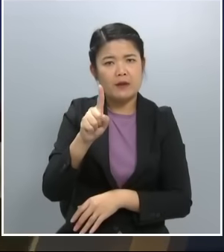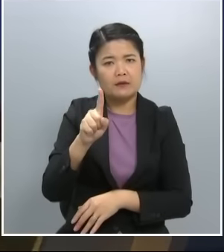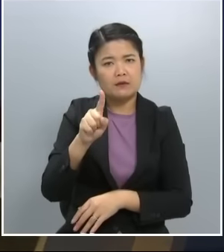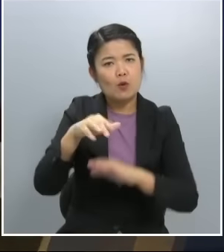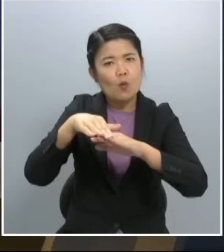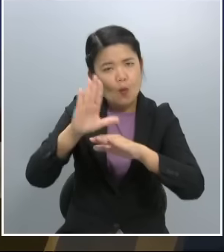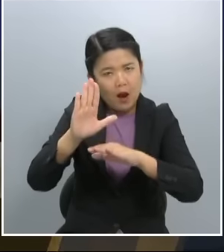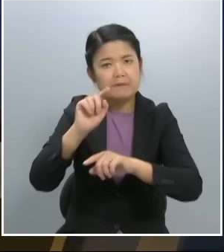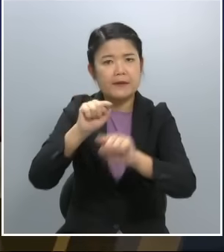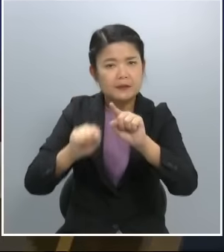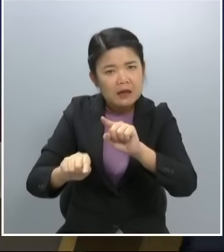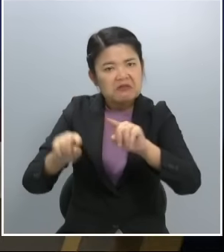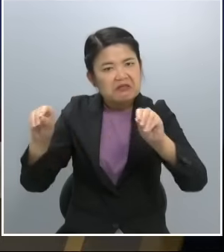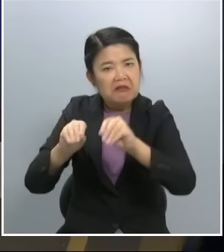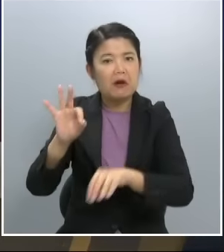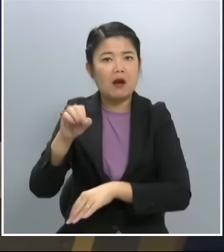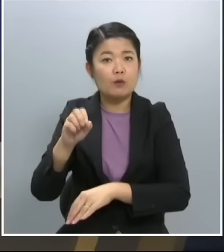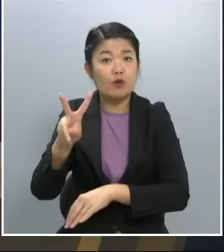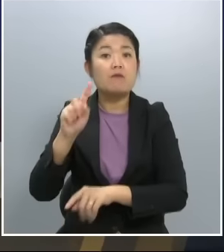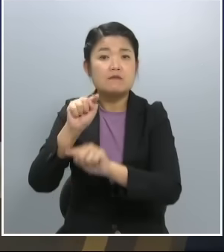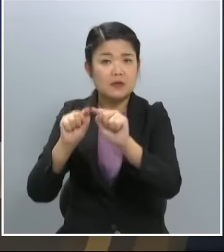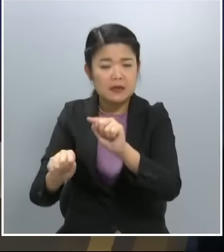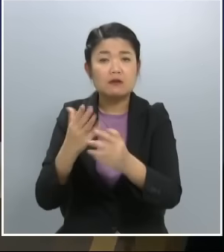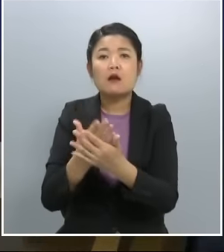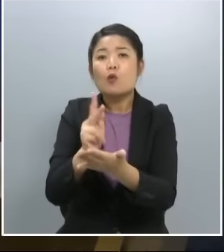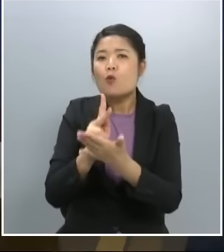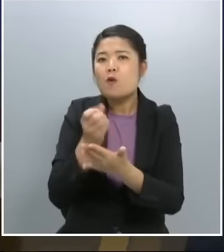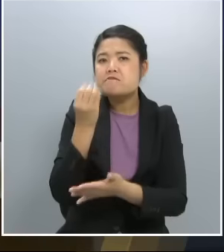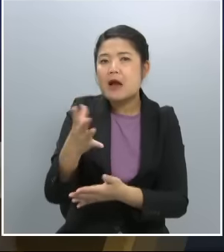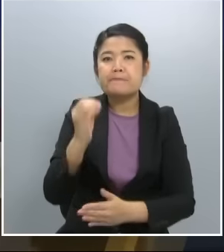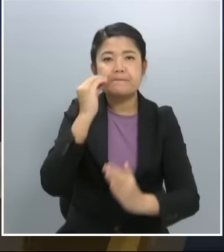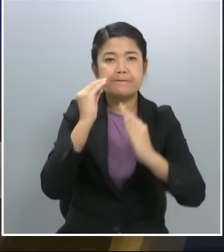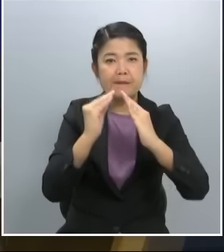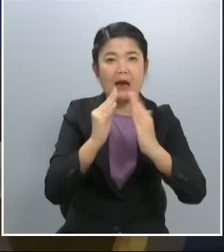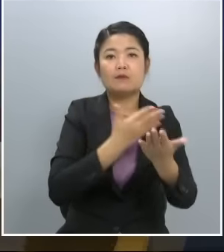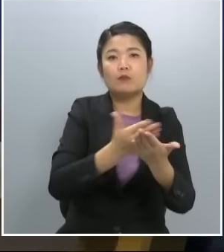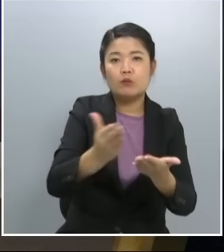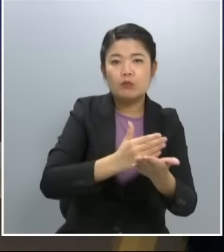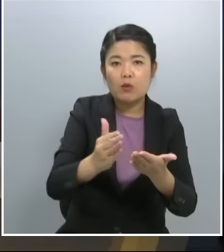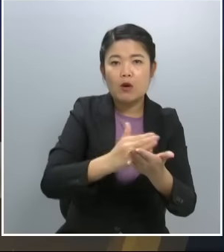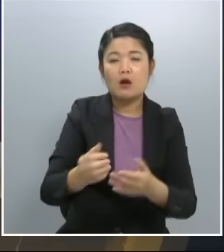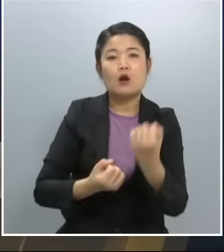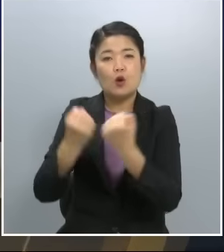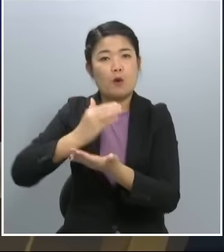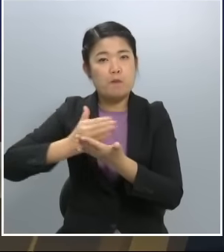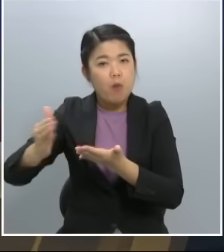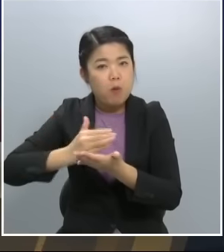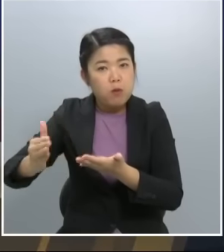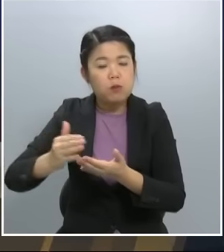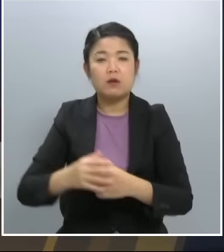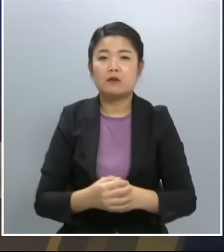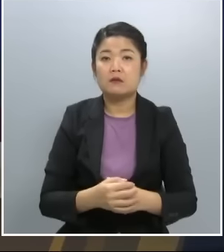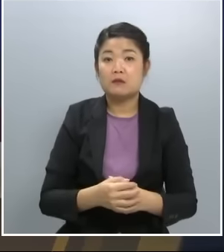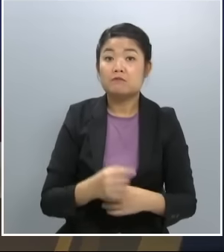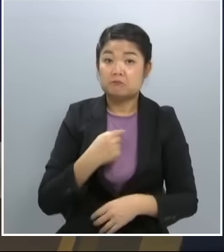91.2%ก็หนี้ส่วนใหญ่ก็จะเป็นหนี้พวกบ้านรถยนต์วันนี้